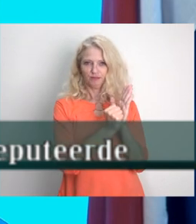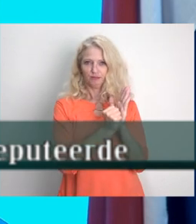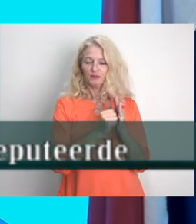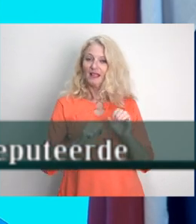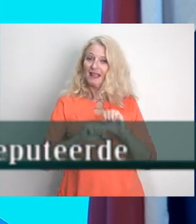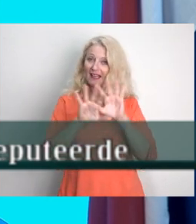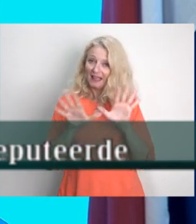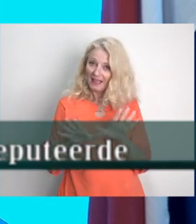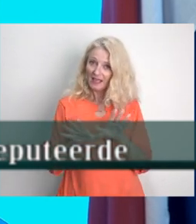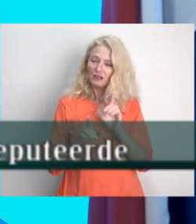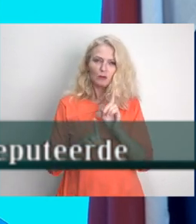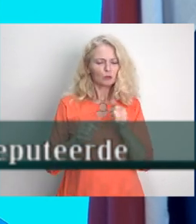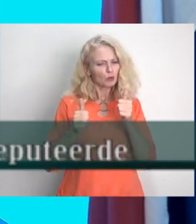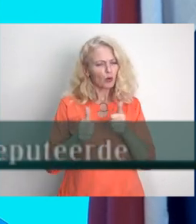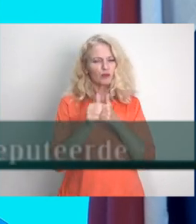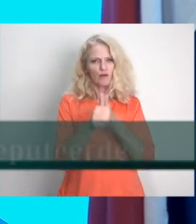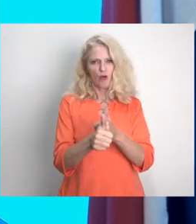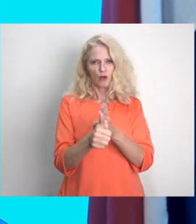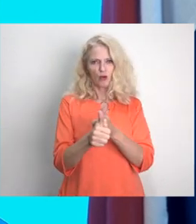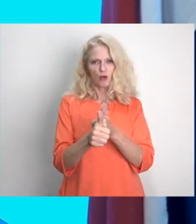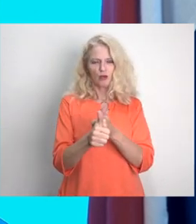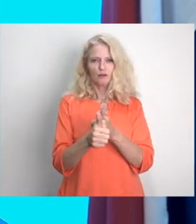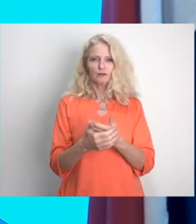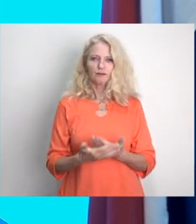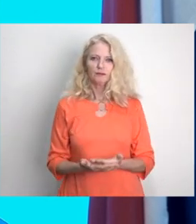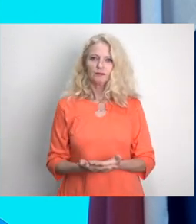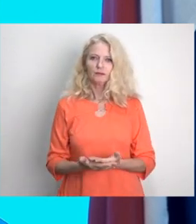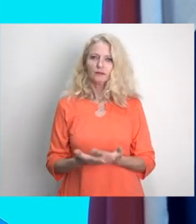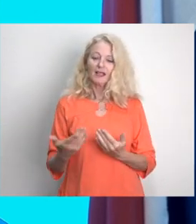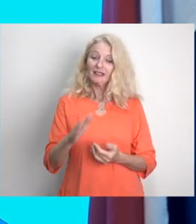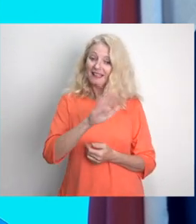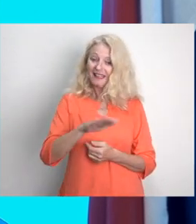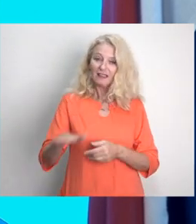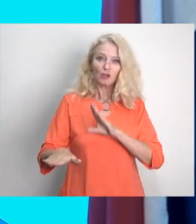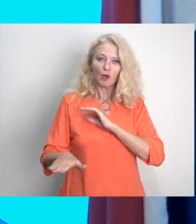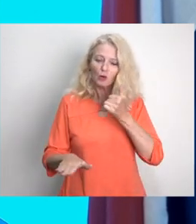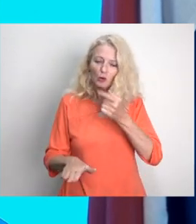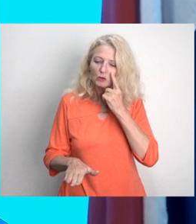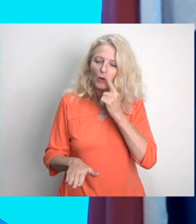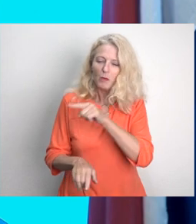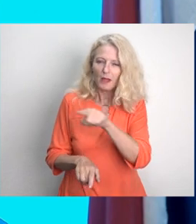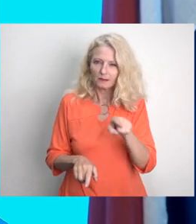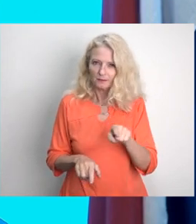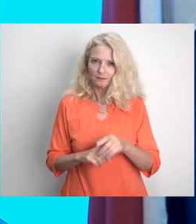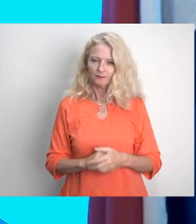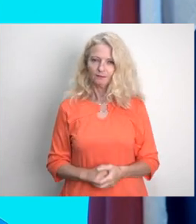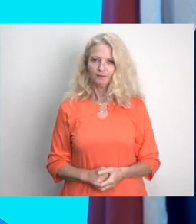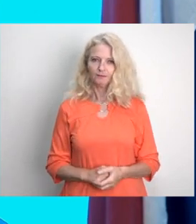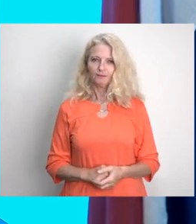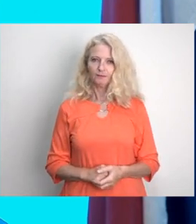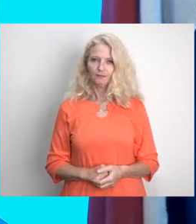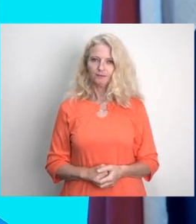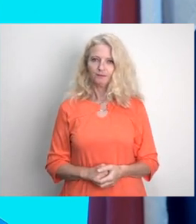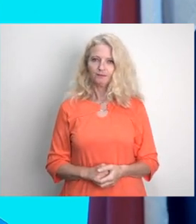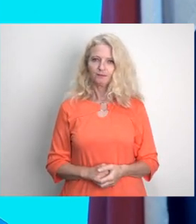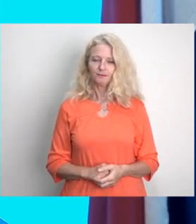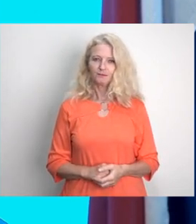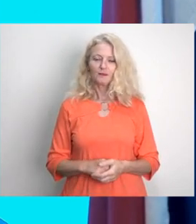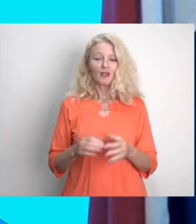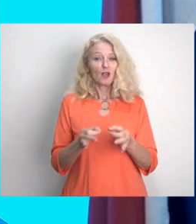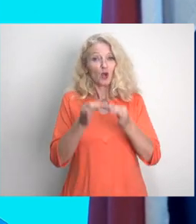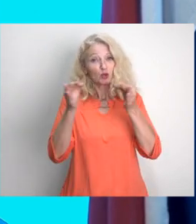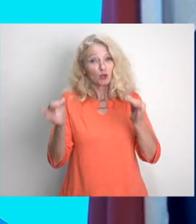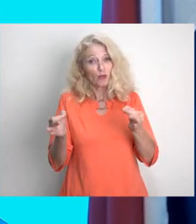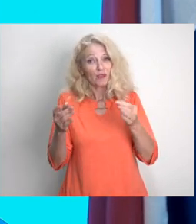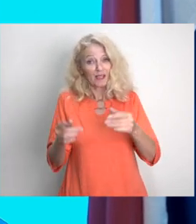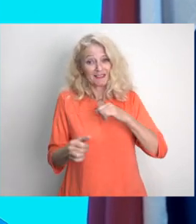hygiëne en dat we dat ook elke keer weer bij onze kinderen terug laten komen. We hebben